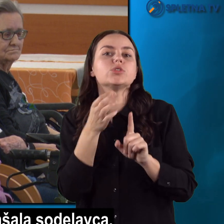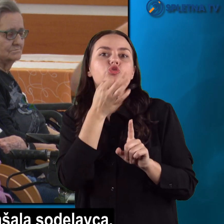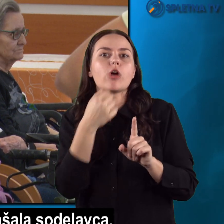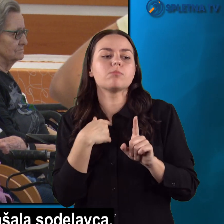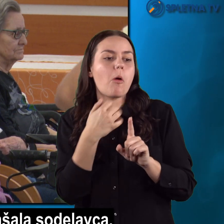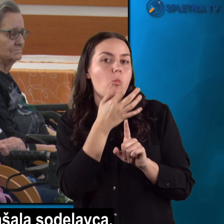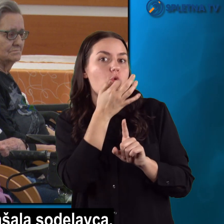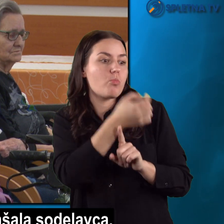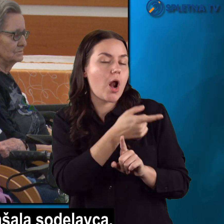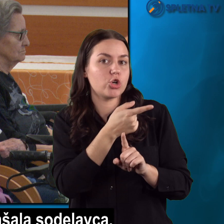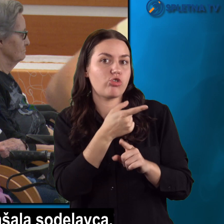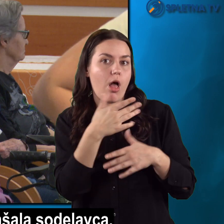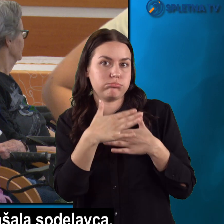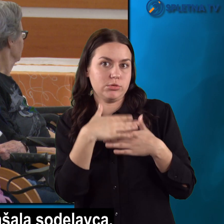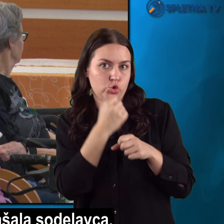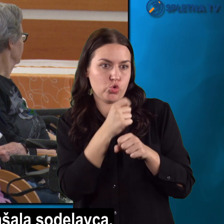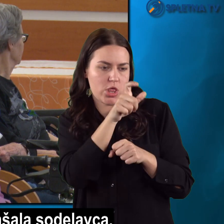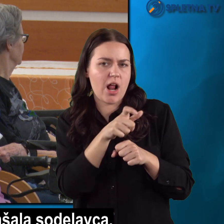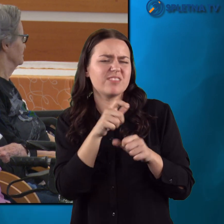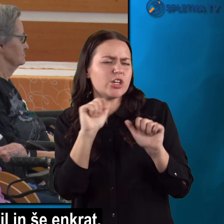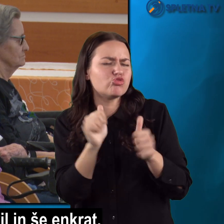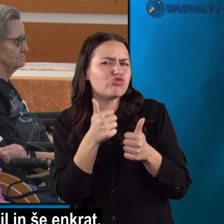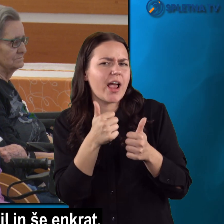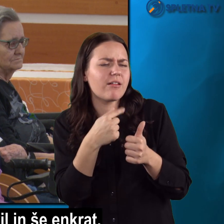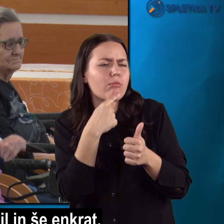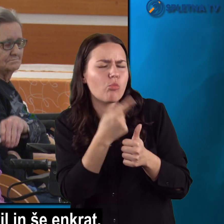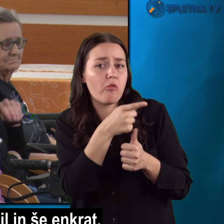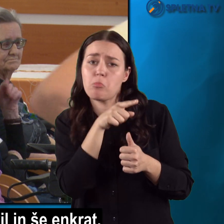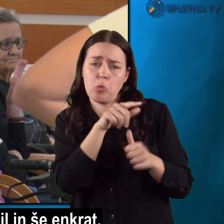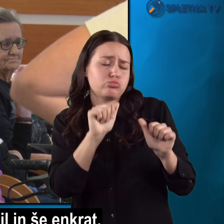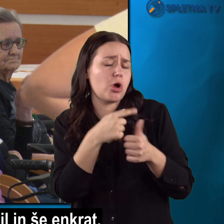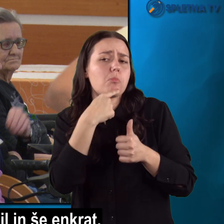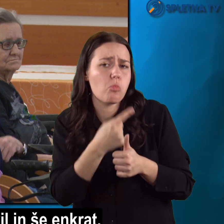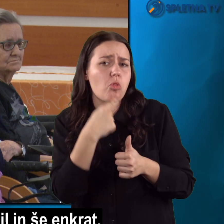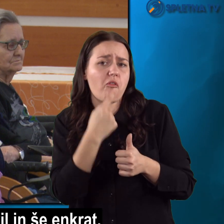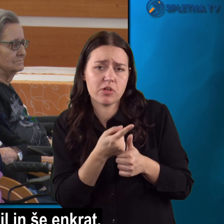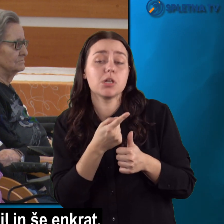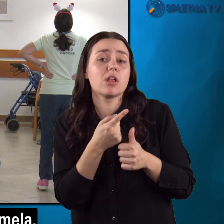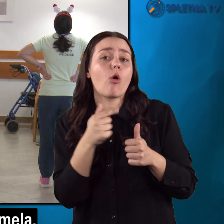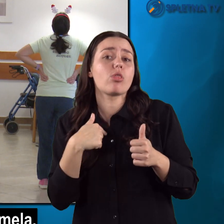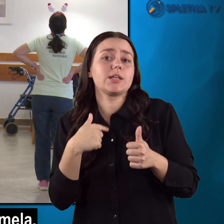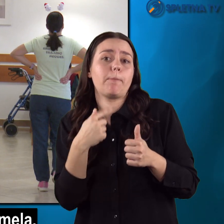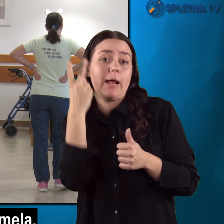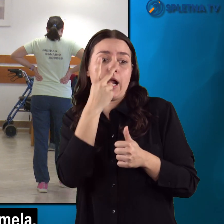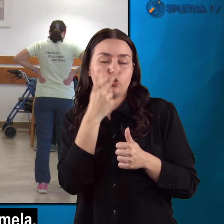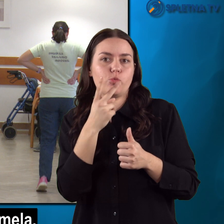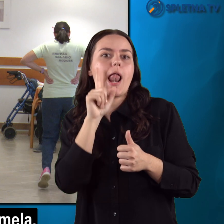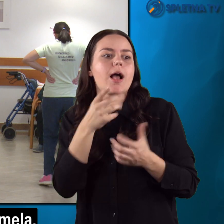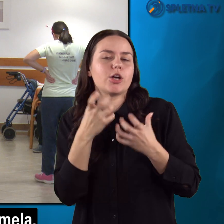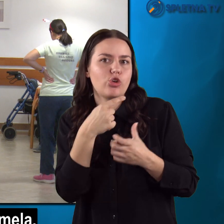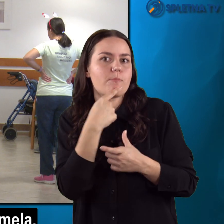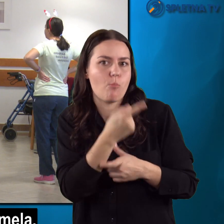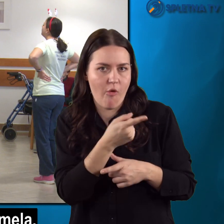vprašala sodelavca, če mi še enkrat ponovi, mi je še enkrat ponovil in še enkrat, če je bilo potrebno, tako da sem jim razumela, kaj hoče